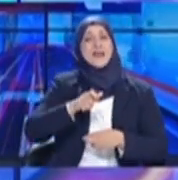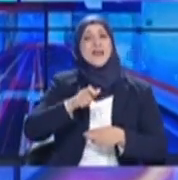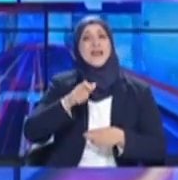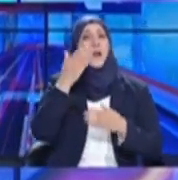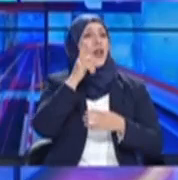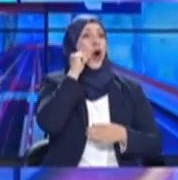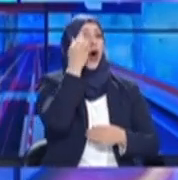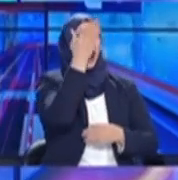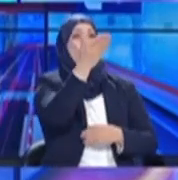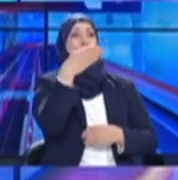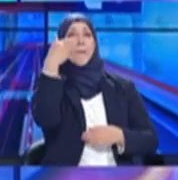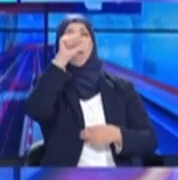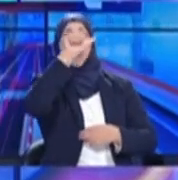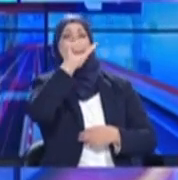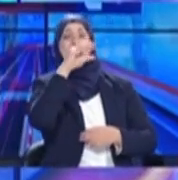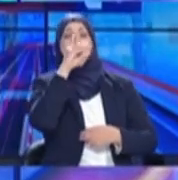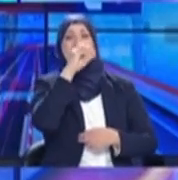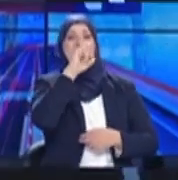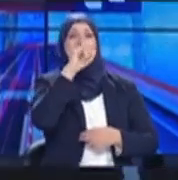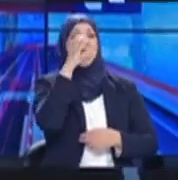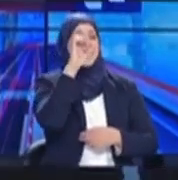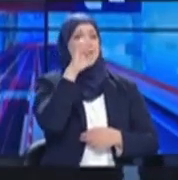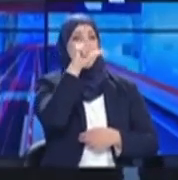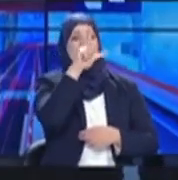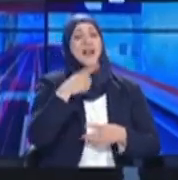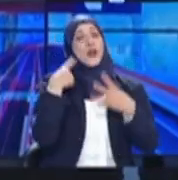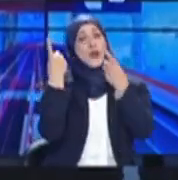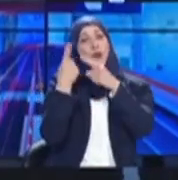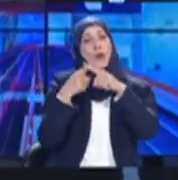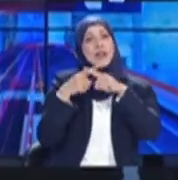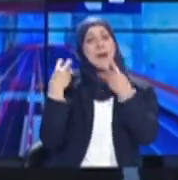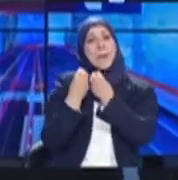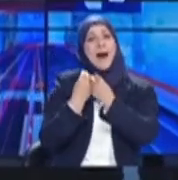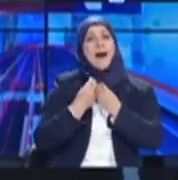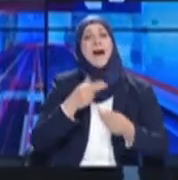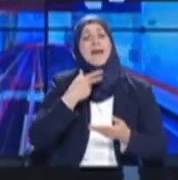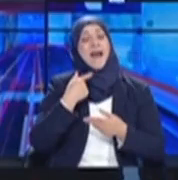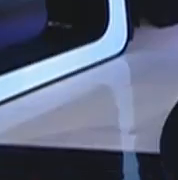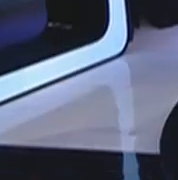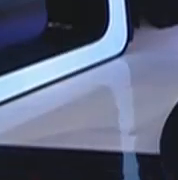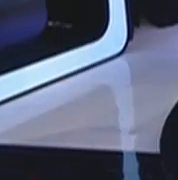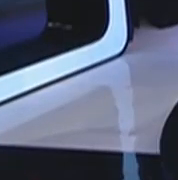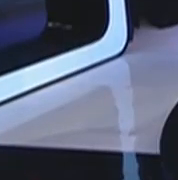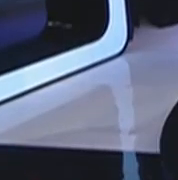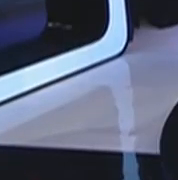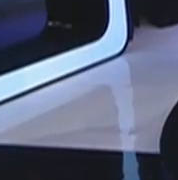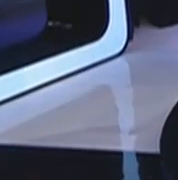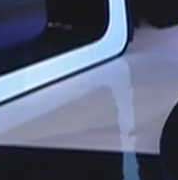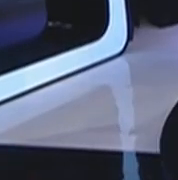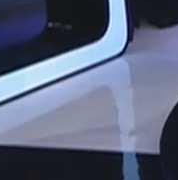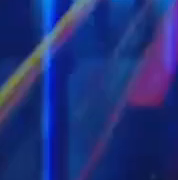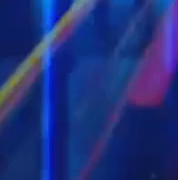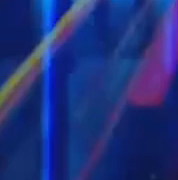ابو عليه كيف تحضر معنا قانونها مترجمه محل في الجمعيه مترجمين لغه